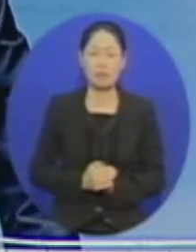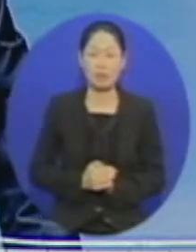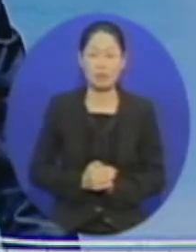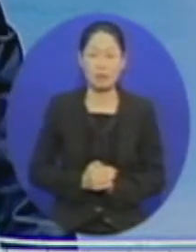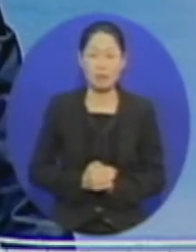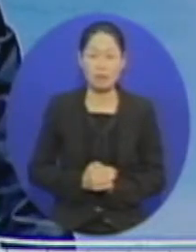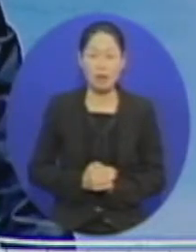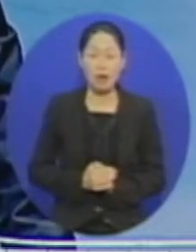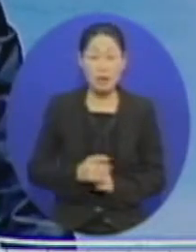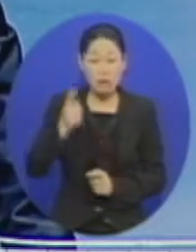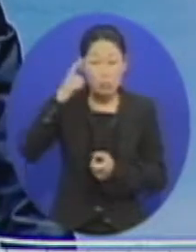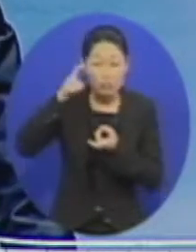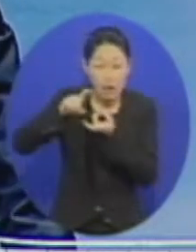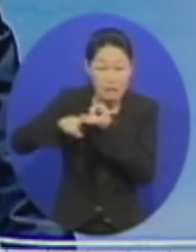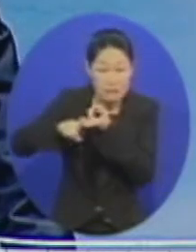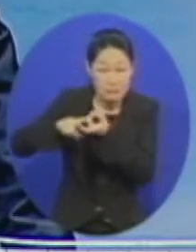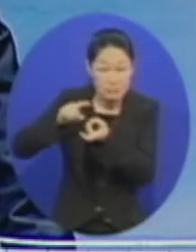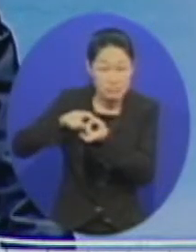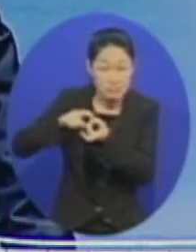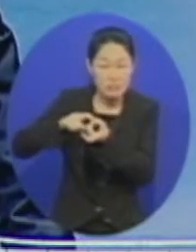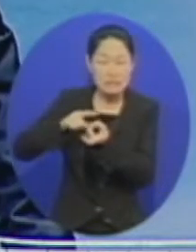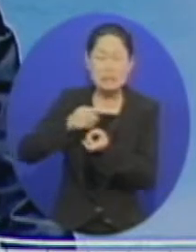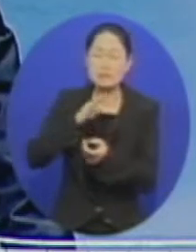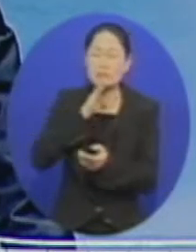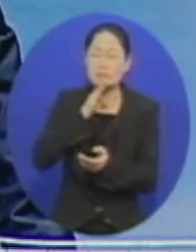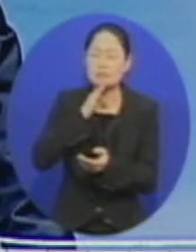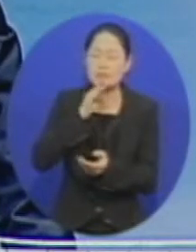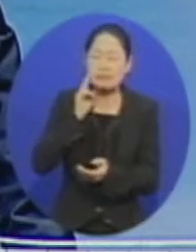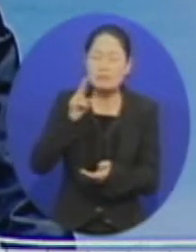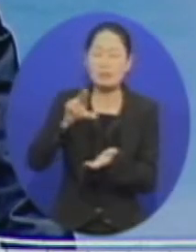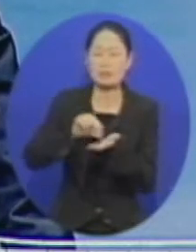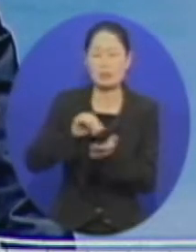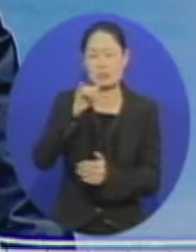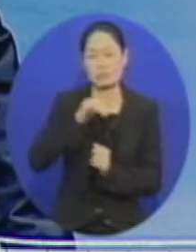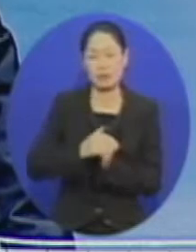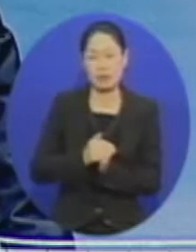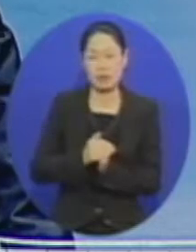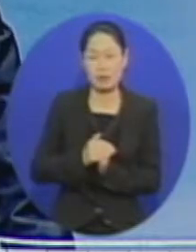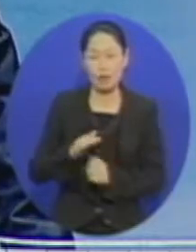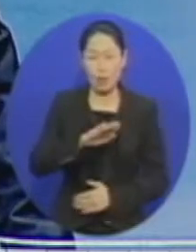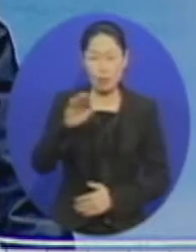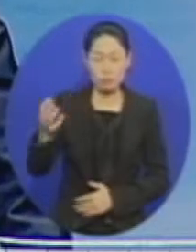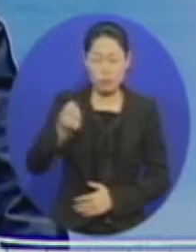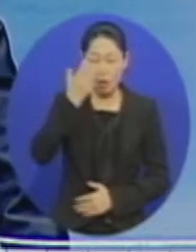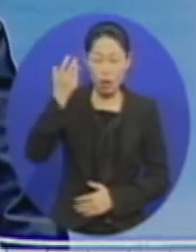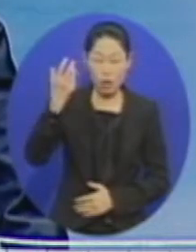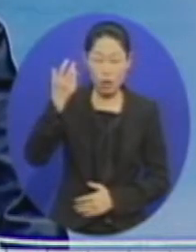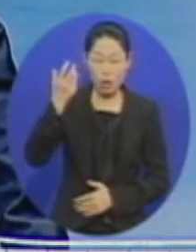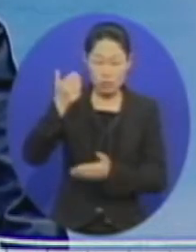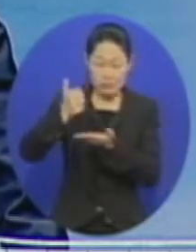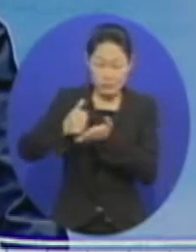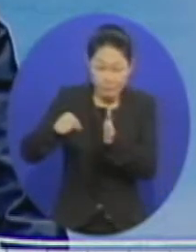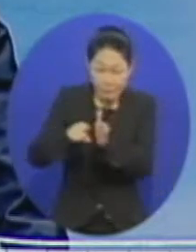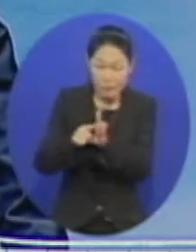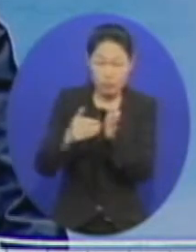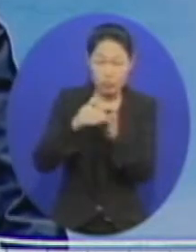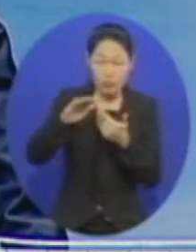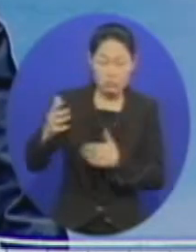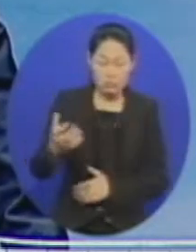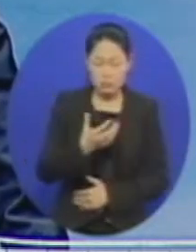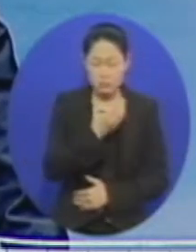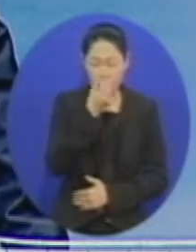여기에 심각한 문제가 있는 겁니다 여러분 성령님을 및 거 더 성령 충만하지 못한 이유는